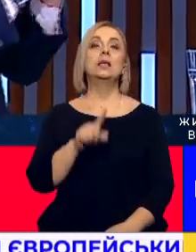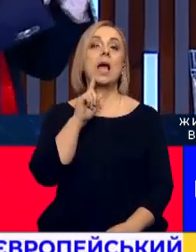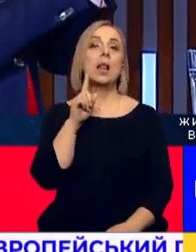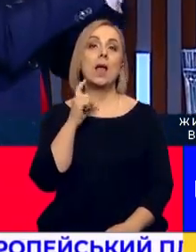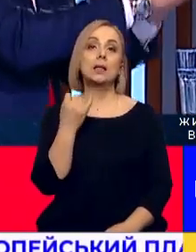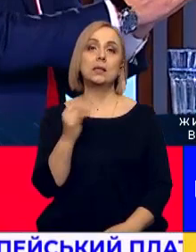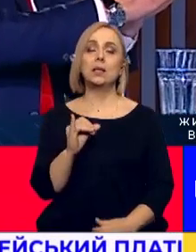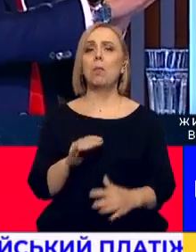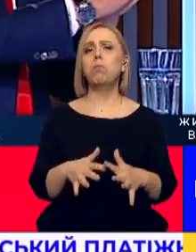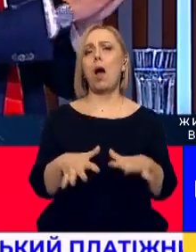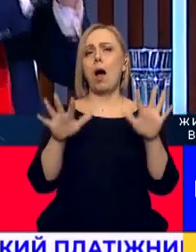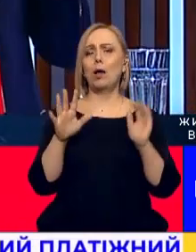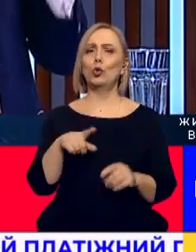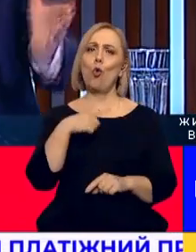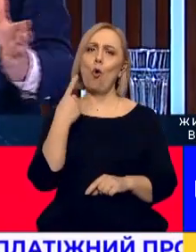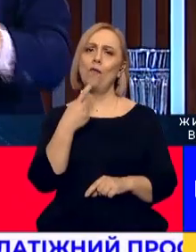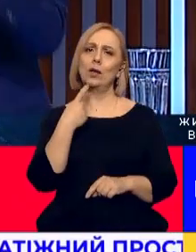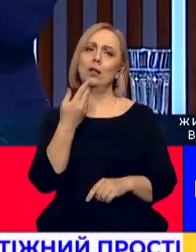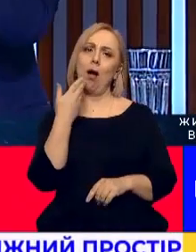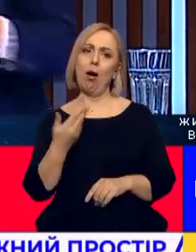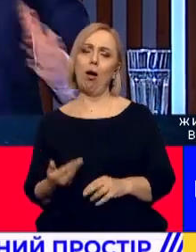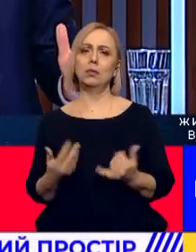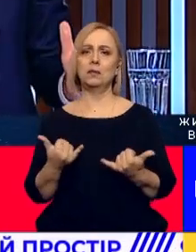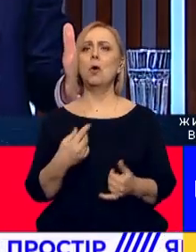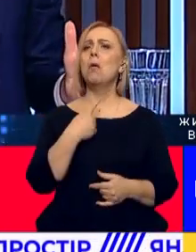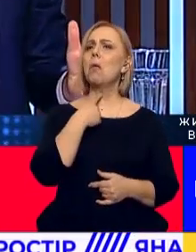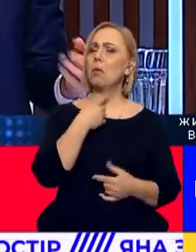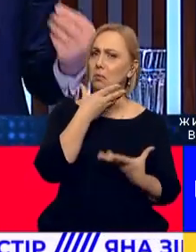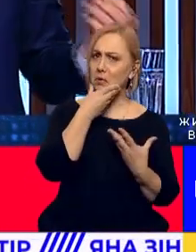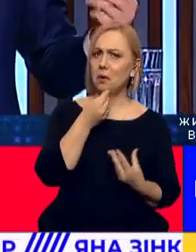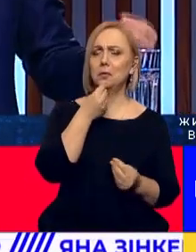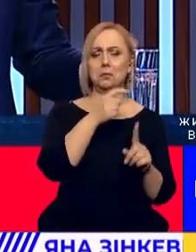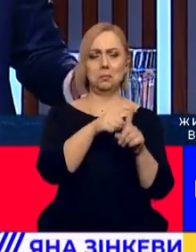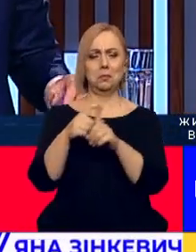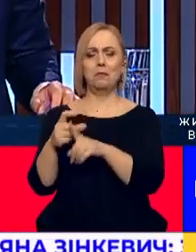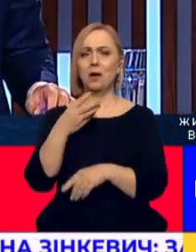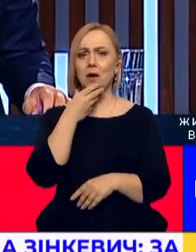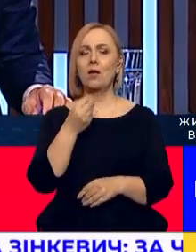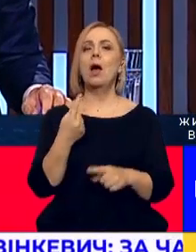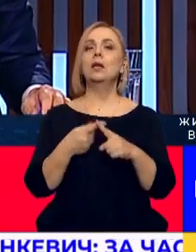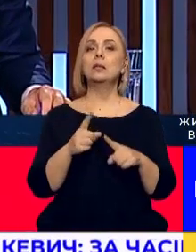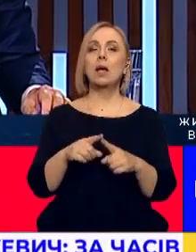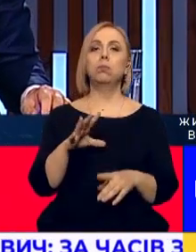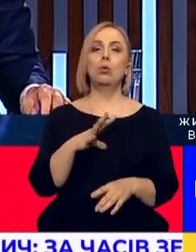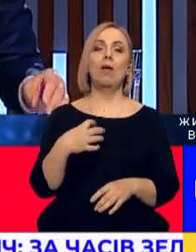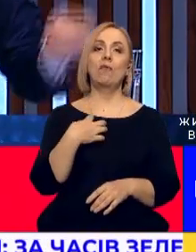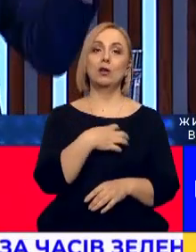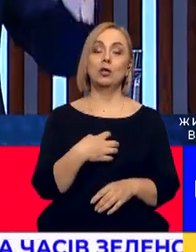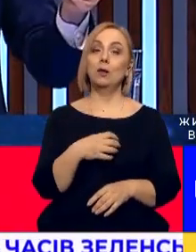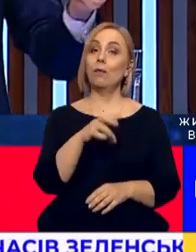слів, які інтонація красива, виступ красивий, меседжі красиві. Все це було б важливо, якби не одна